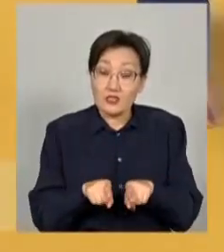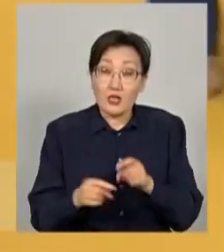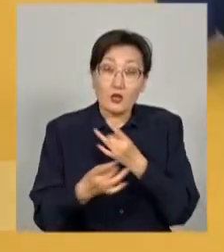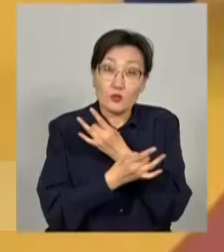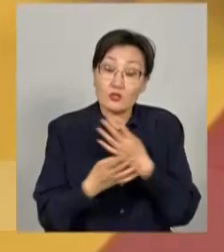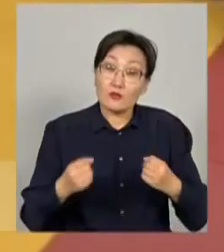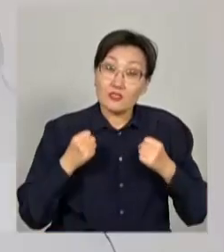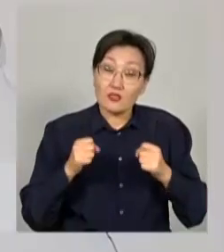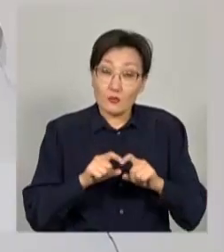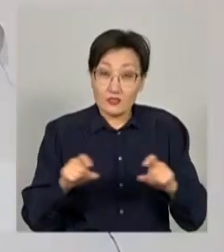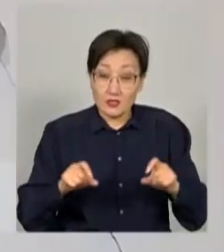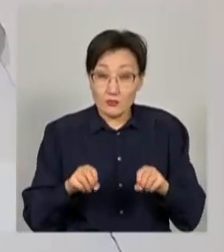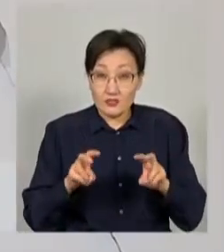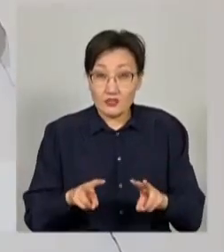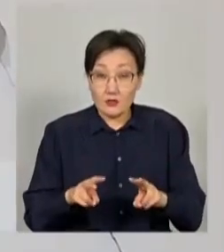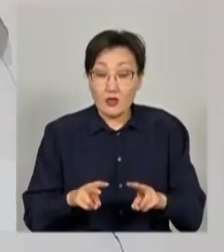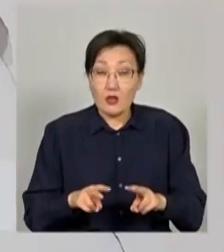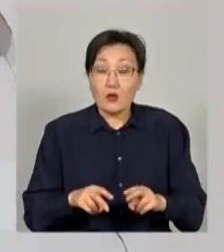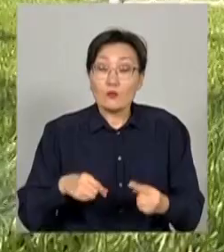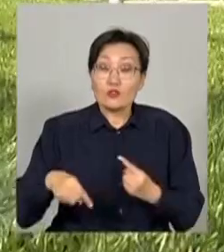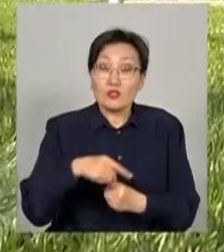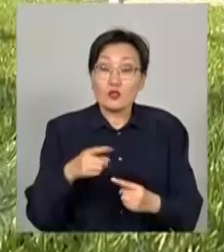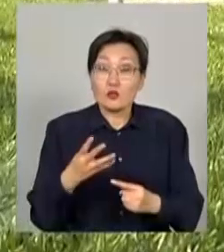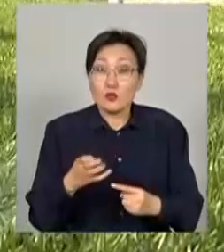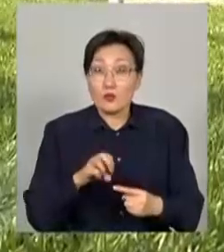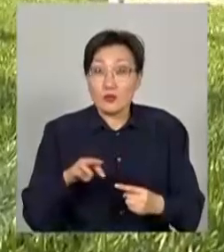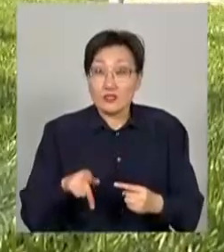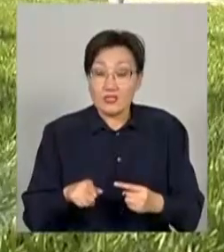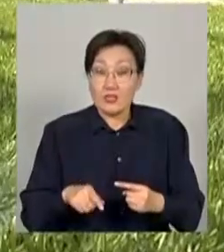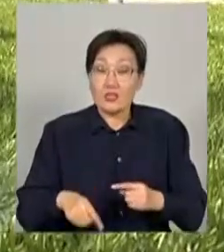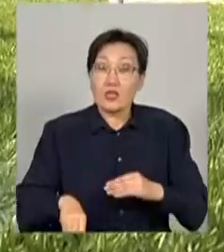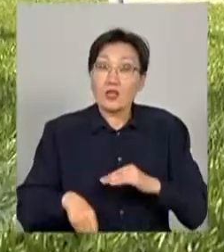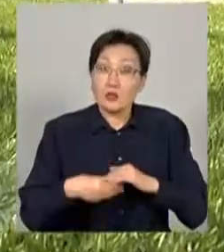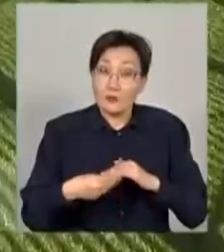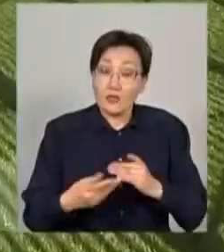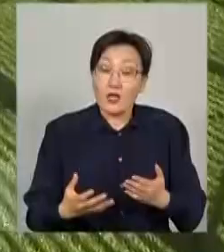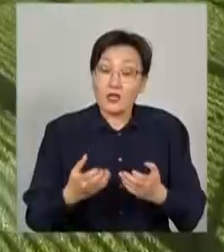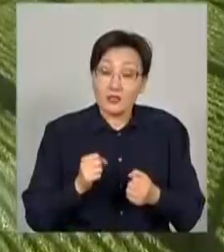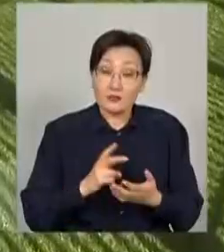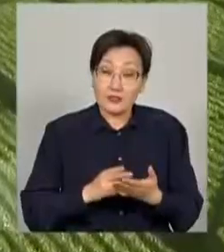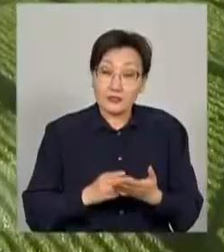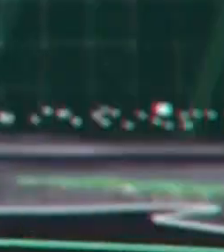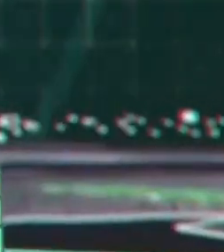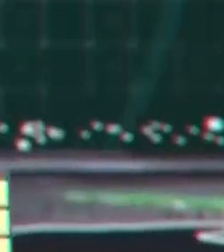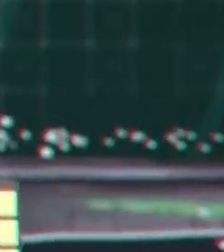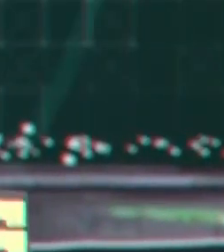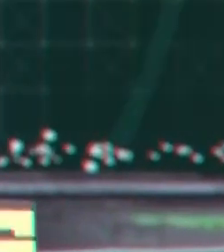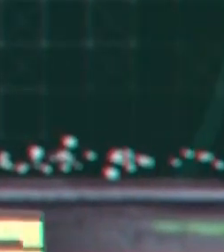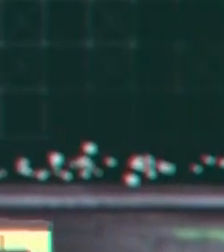және спорт басқармасының маманы кәсіпкерден 400 мың теңге ауызбастырық алғаны дәлелденіпті.